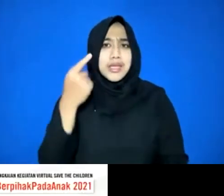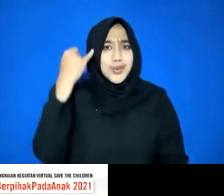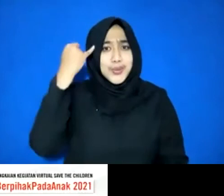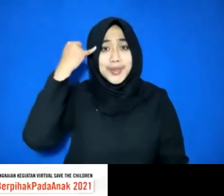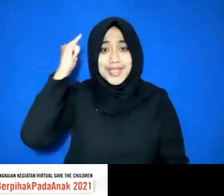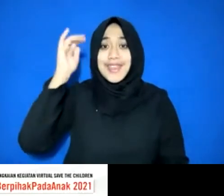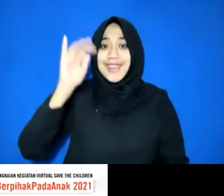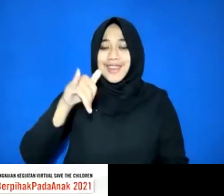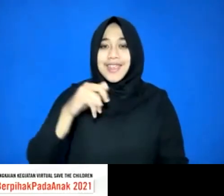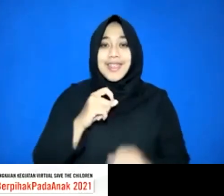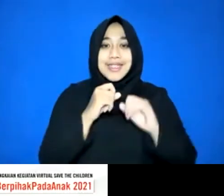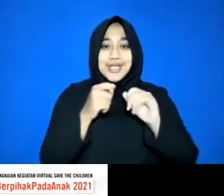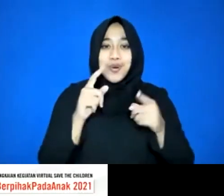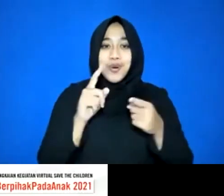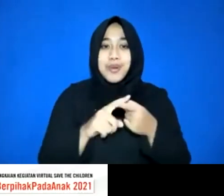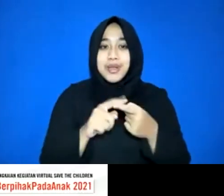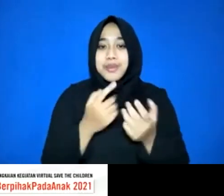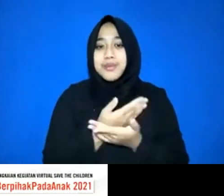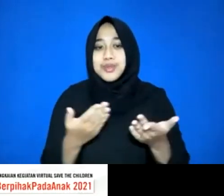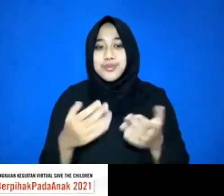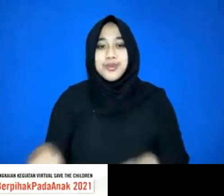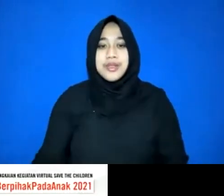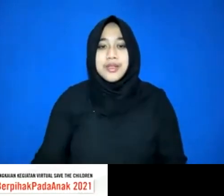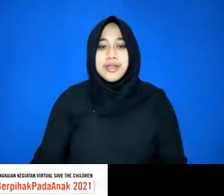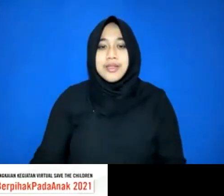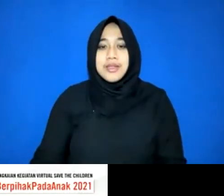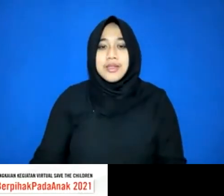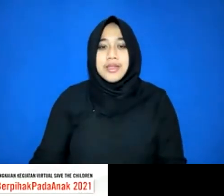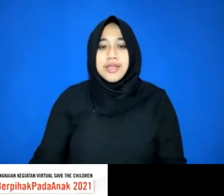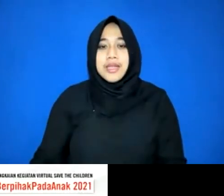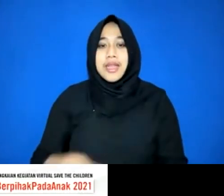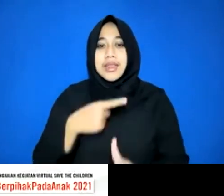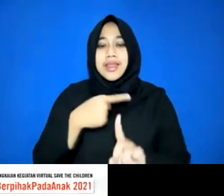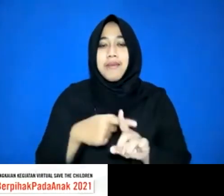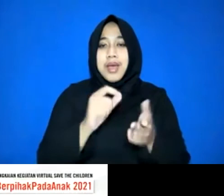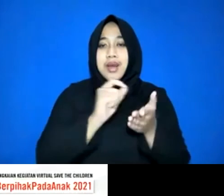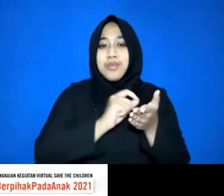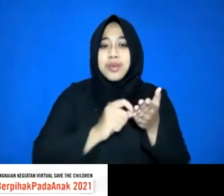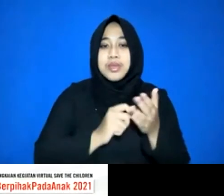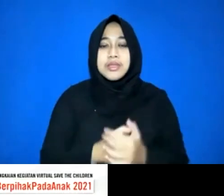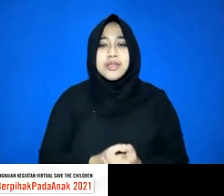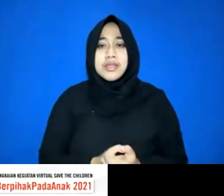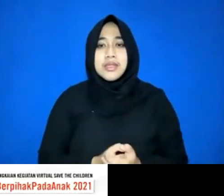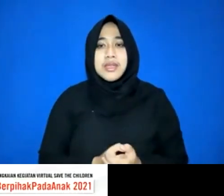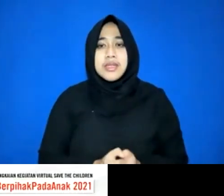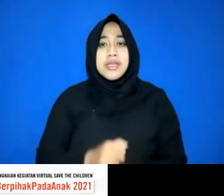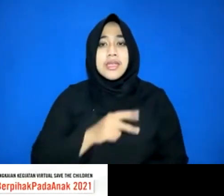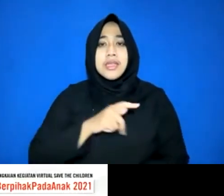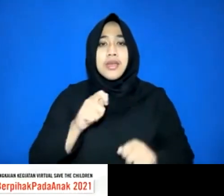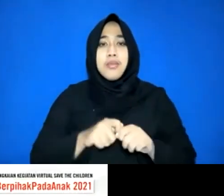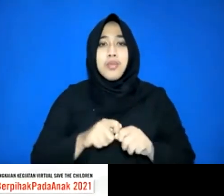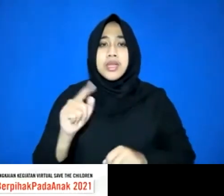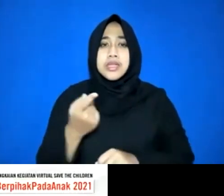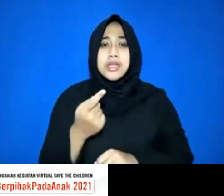dari jawaban teman-teman tentang tantangan untuk menulis. Kelihatannya mungkin kita bisa menciptakan